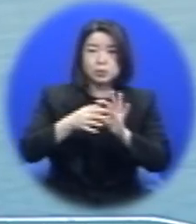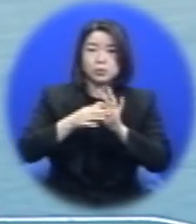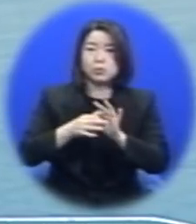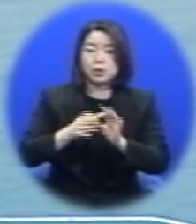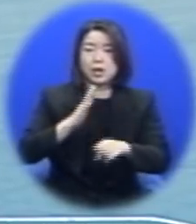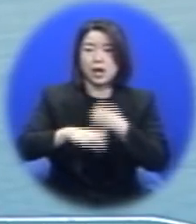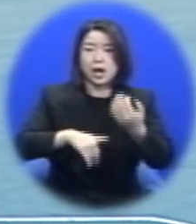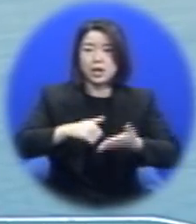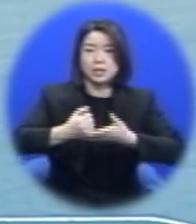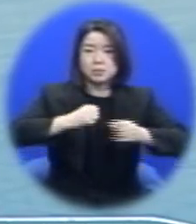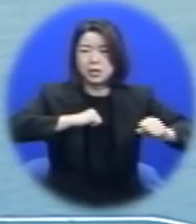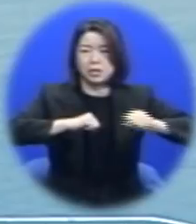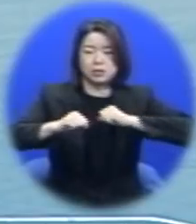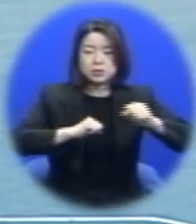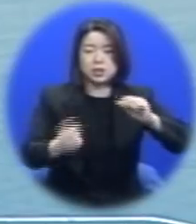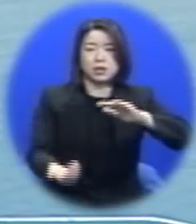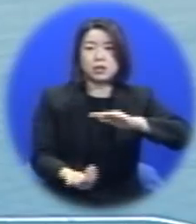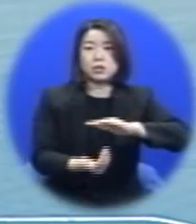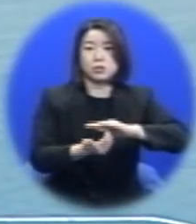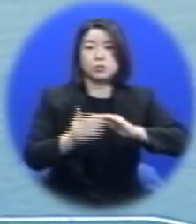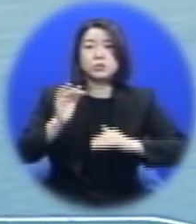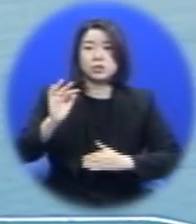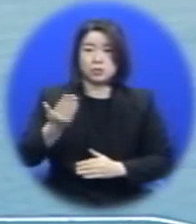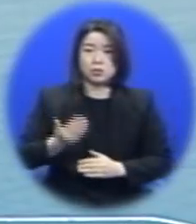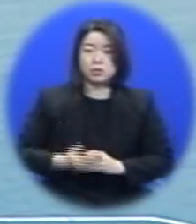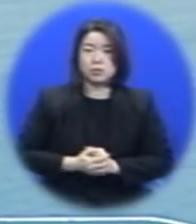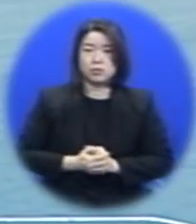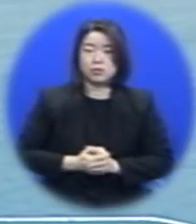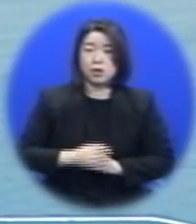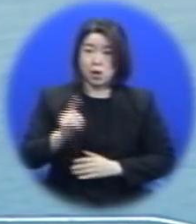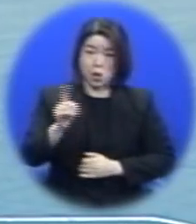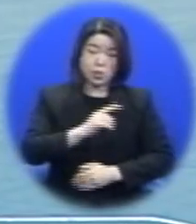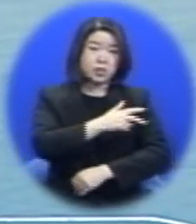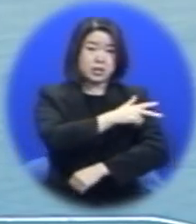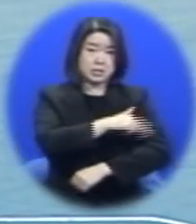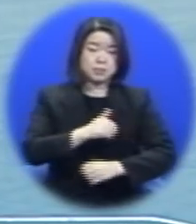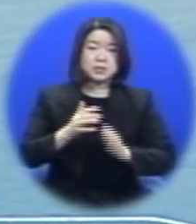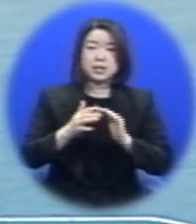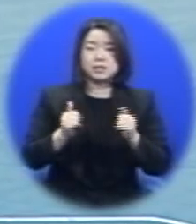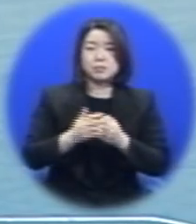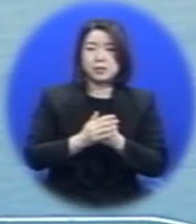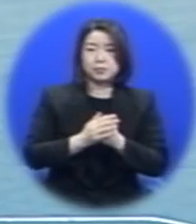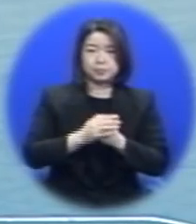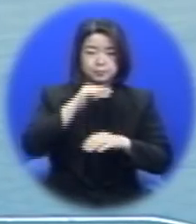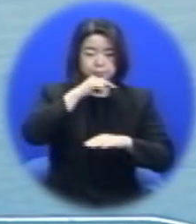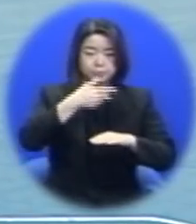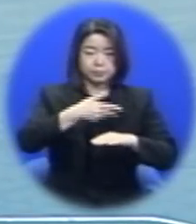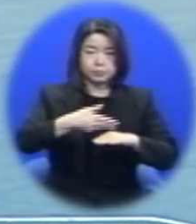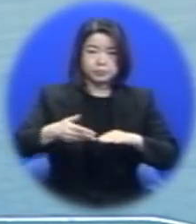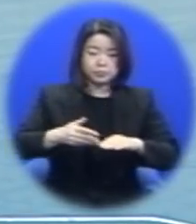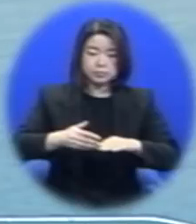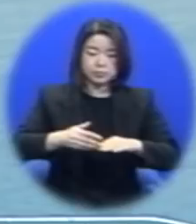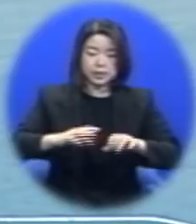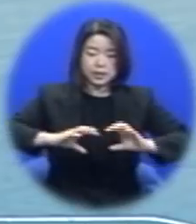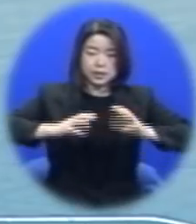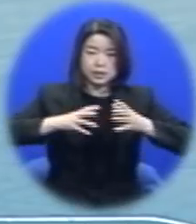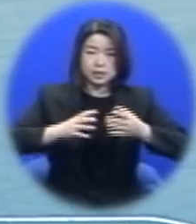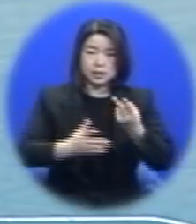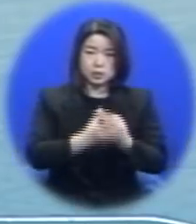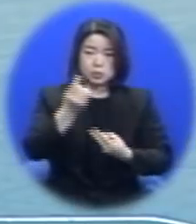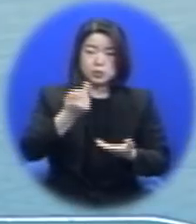하나님의 역사가 이루어지는 것입니다. 어느 집사님이 민족 통일을 위해서 기도를 하고